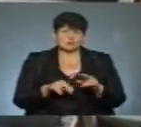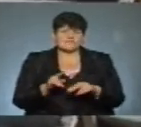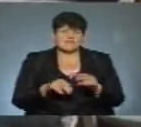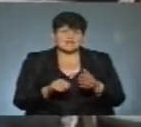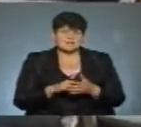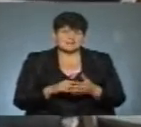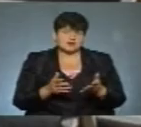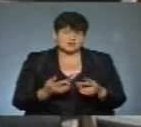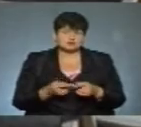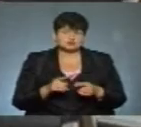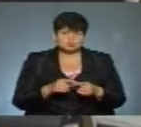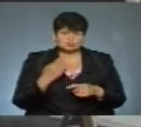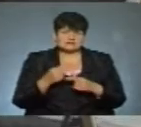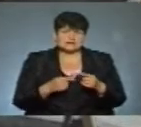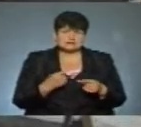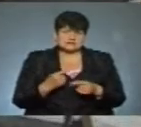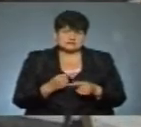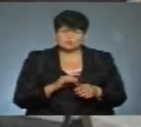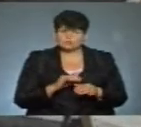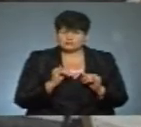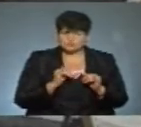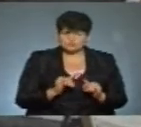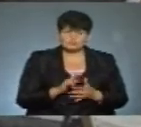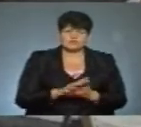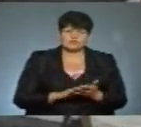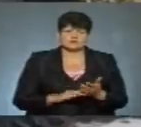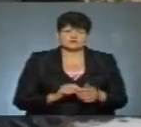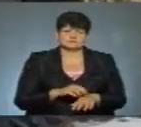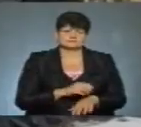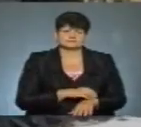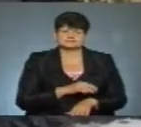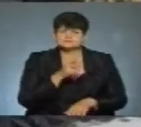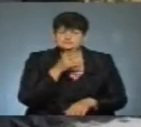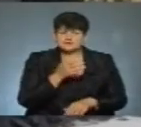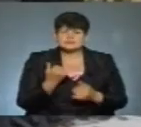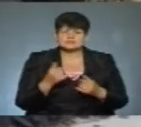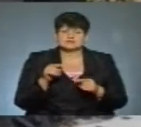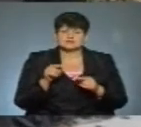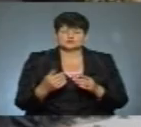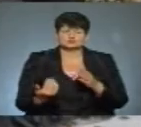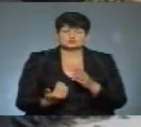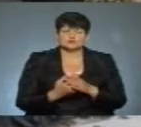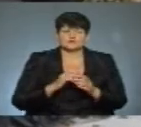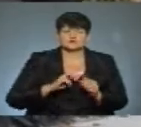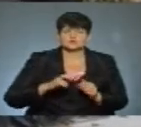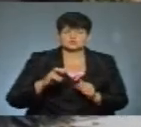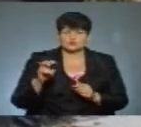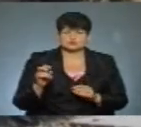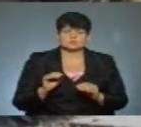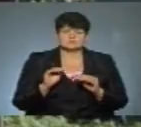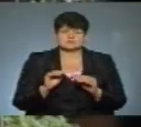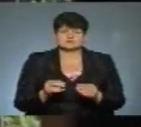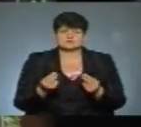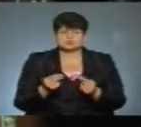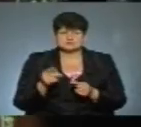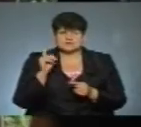Цю традицію недобру продовжила радянська влада. Зараз на цьому місці нові бетонні сходи. Їх встановили за кошти